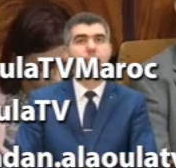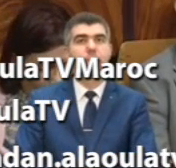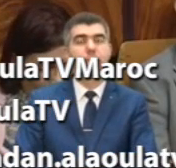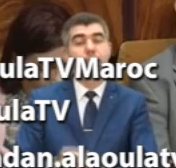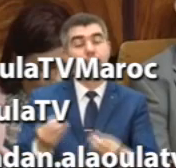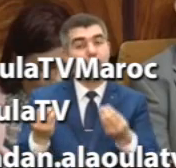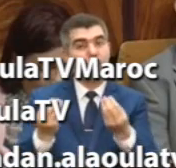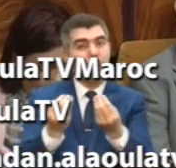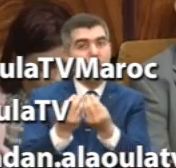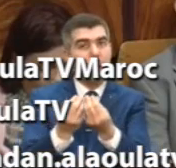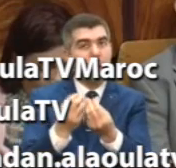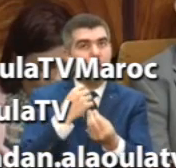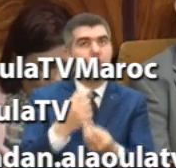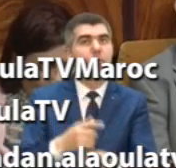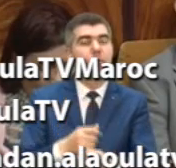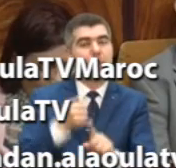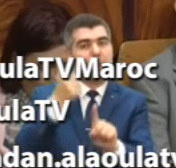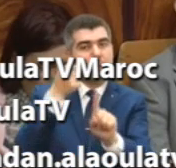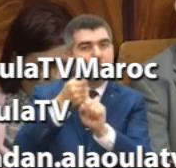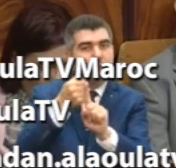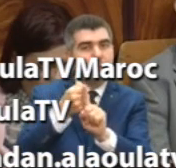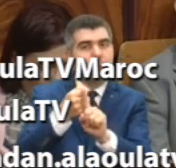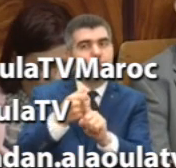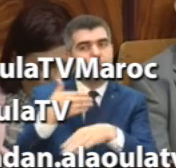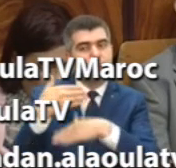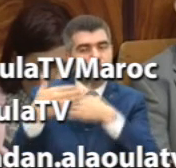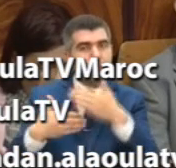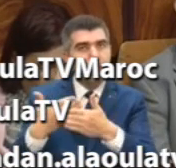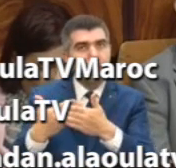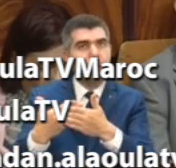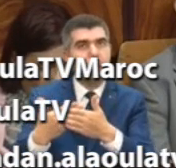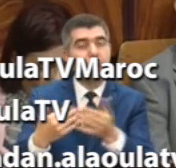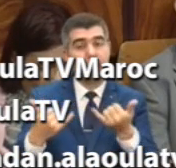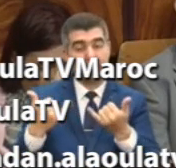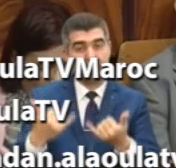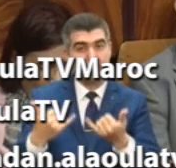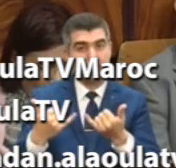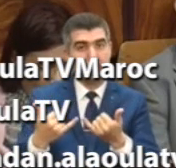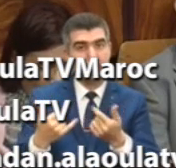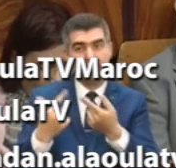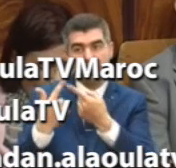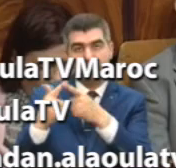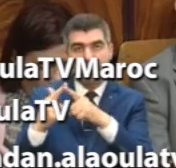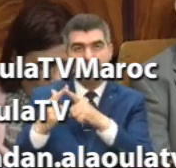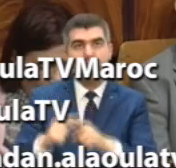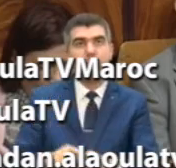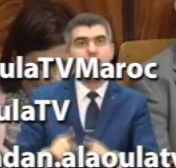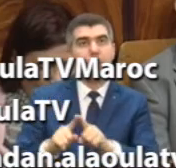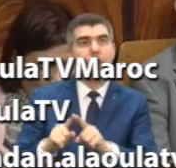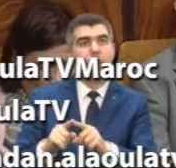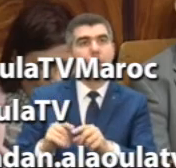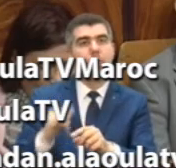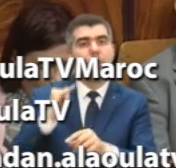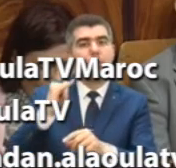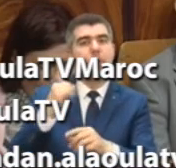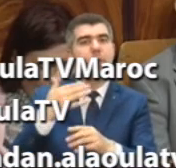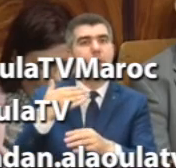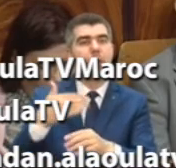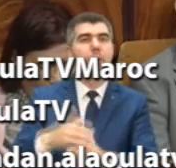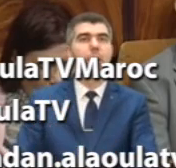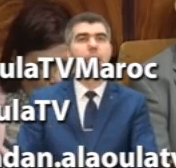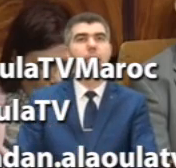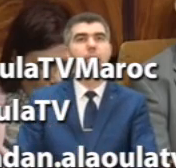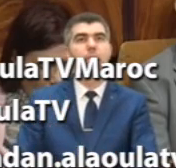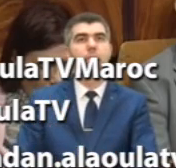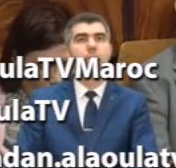الاطار اللي انتم كتستعدوا وكتهيئوا الان، كاين واحد العدد ديال العمليات اللي هي مستمره،